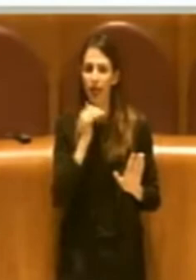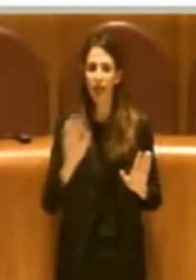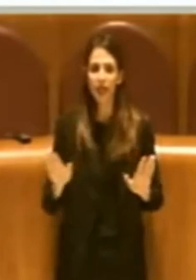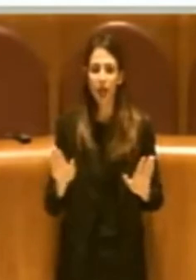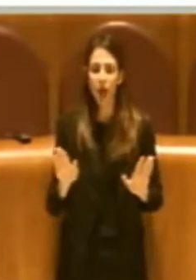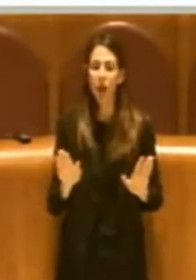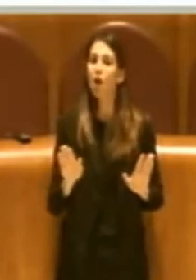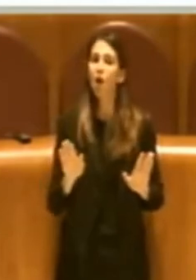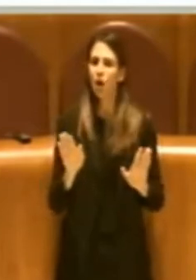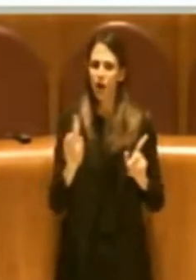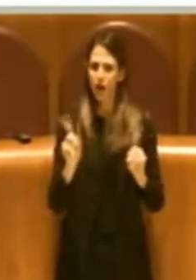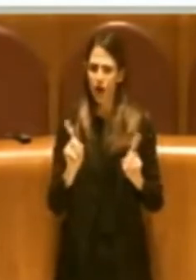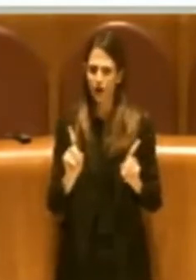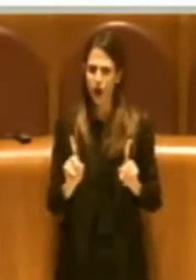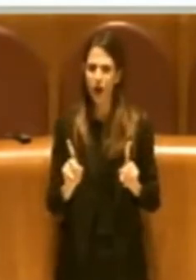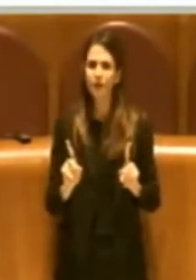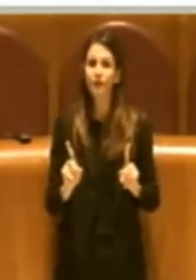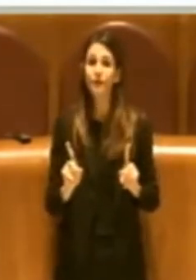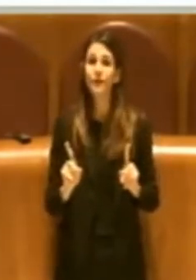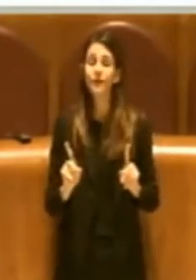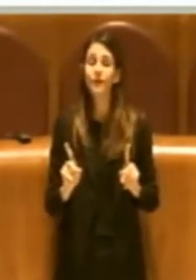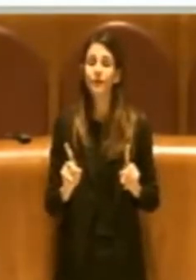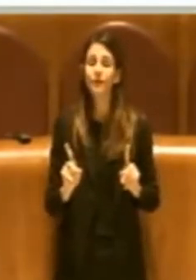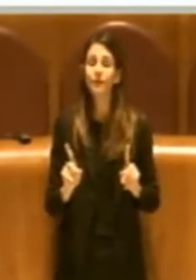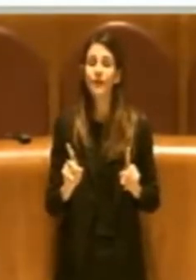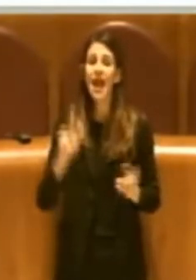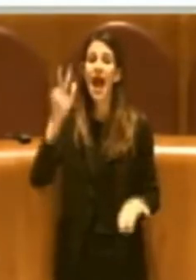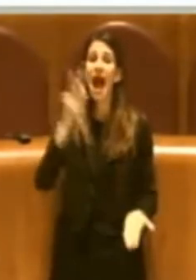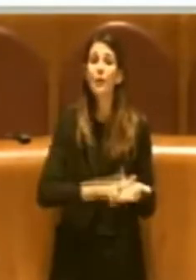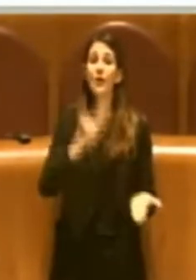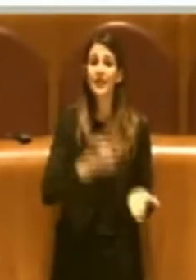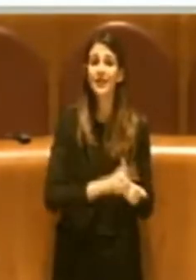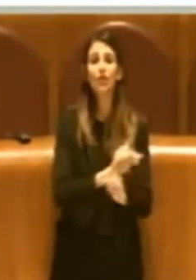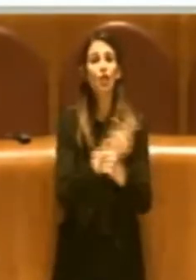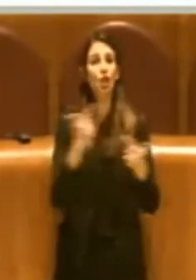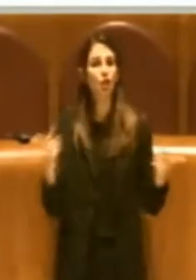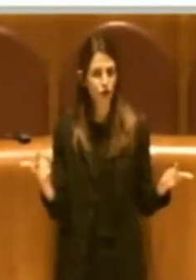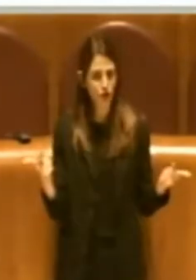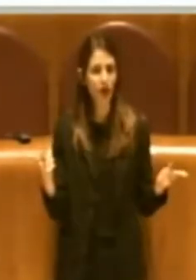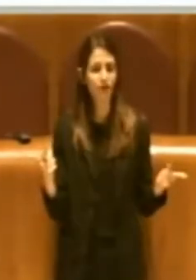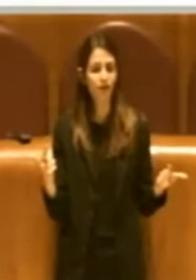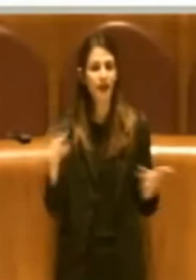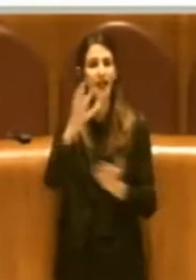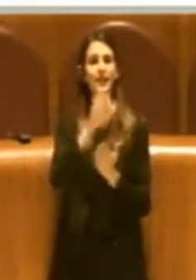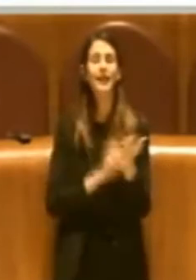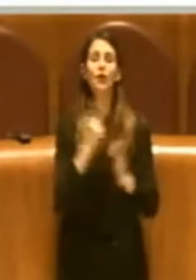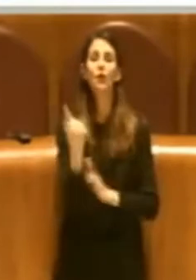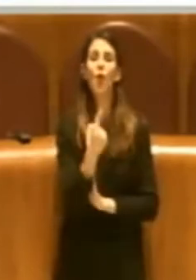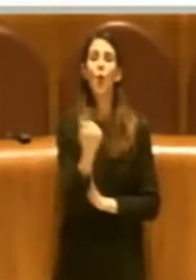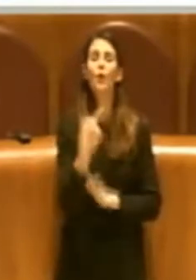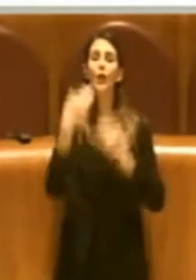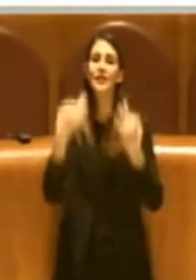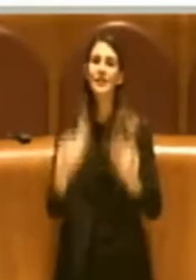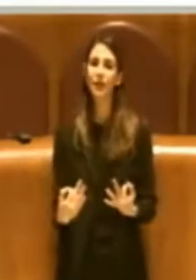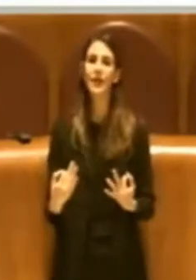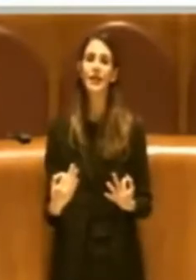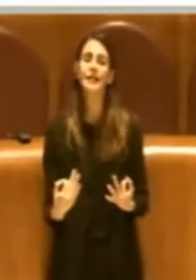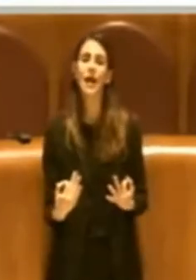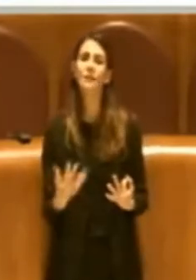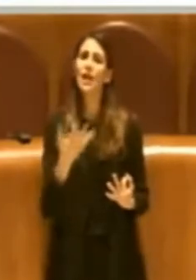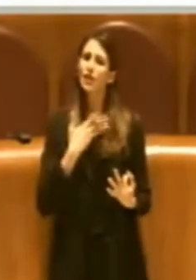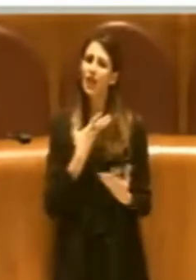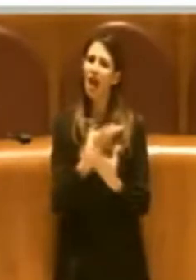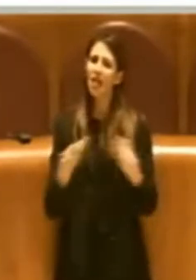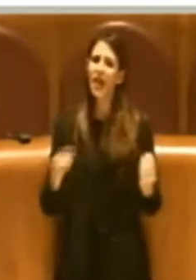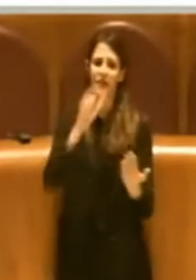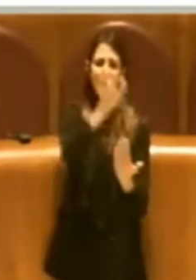non sono soggetti al regime autorizzatorio dell'articolo 68 del testo unico per la sicurezza, nonostante queste note chiarificatrici